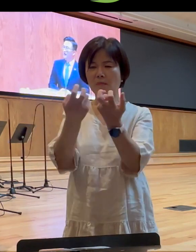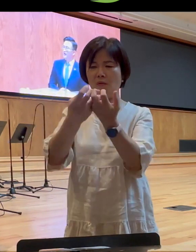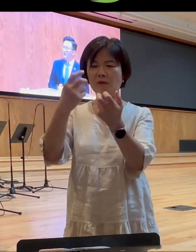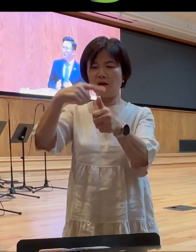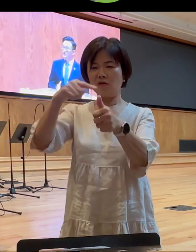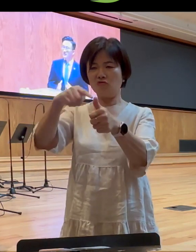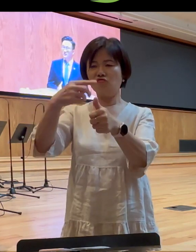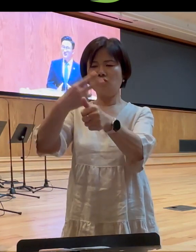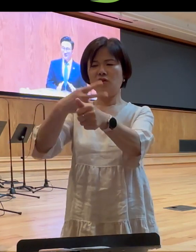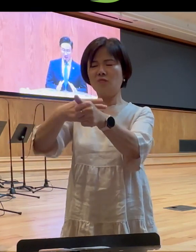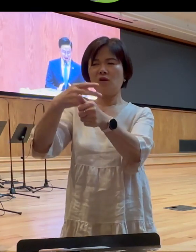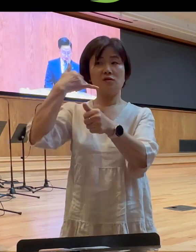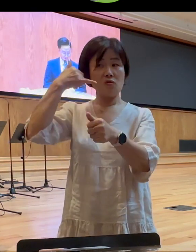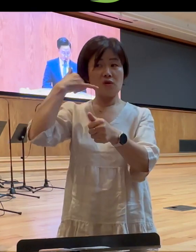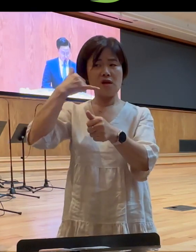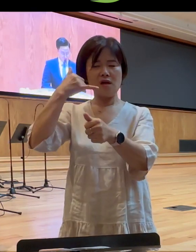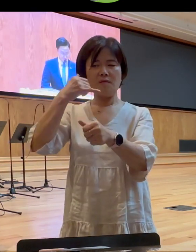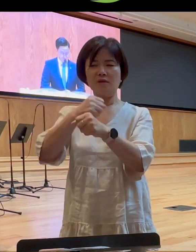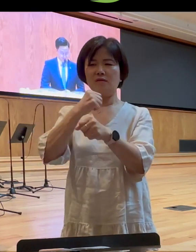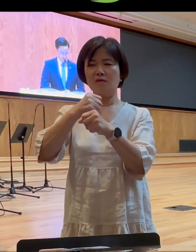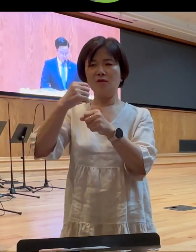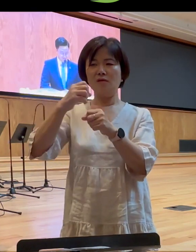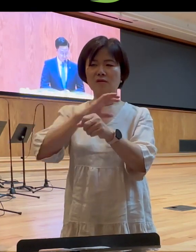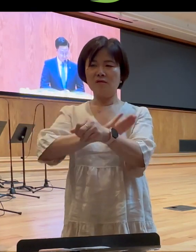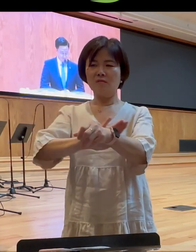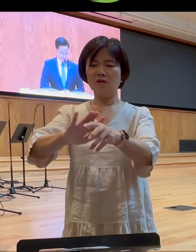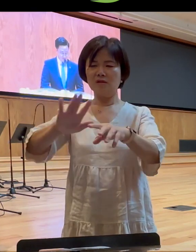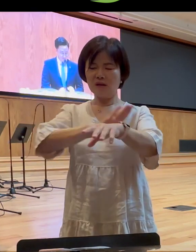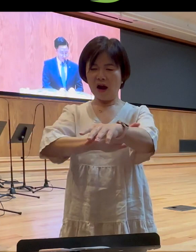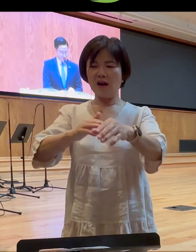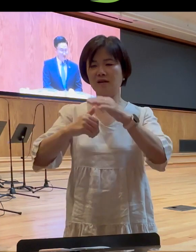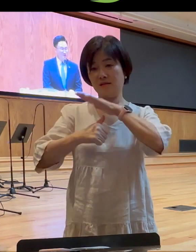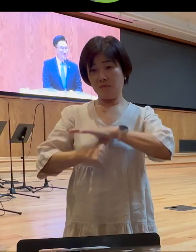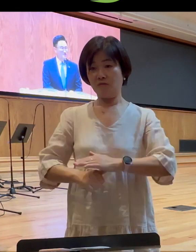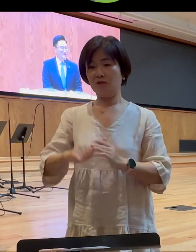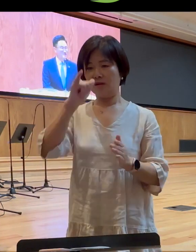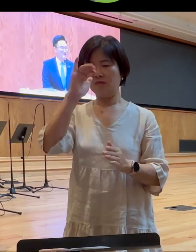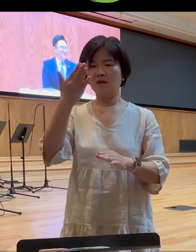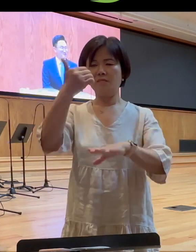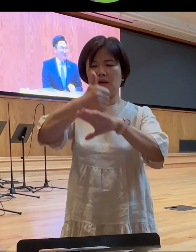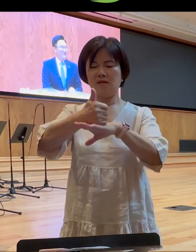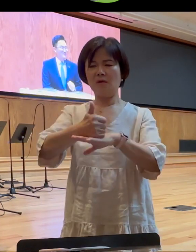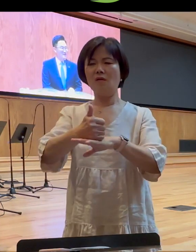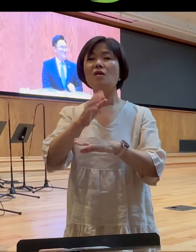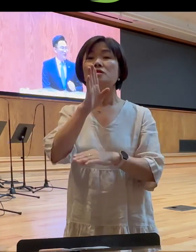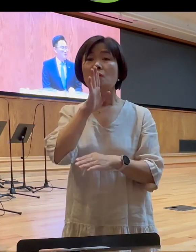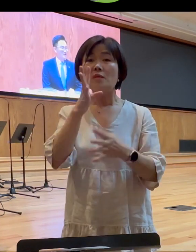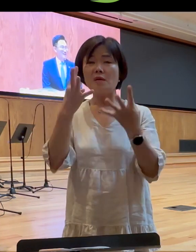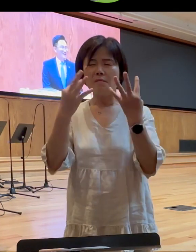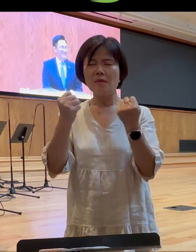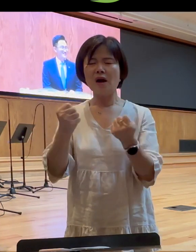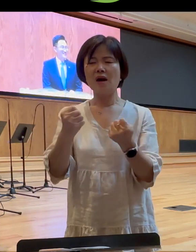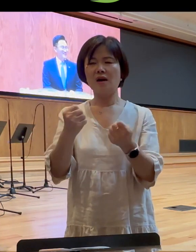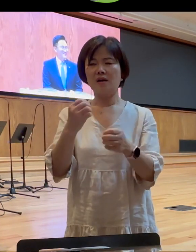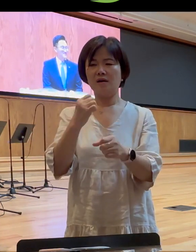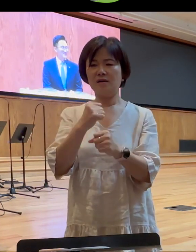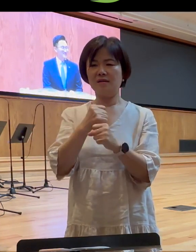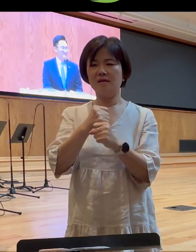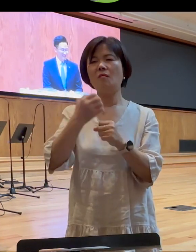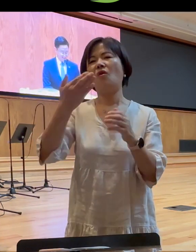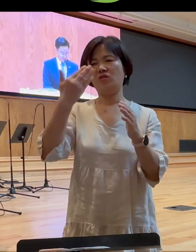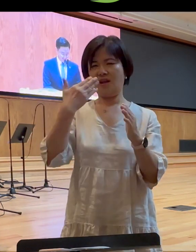코치와 통신하면서 잘 견뎌주었습니다. 마지막으로 정말 많이 먹었구나 생각하게